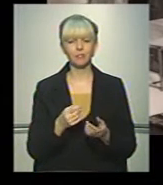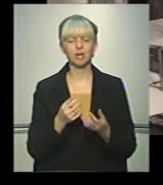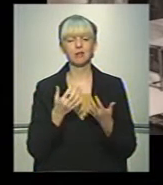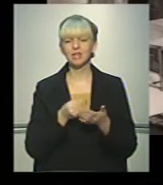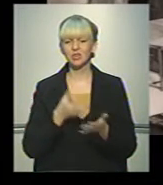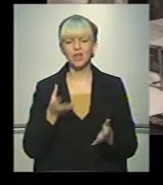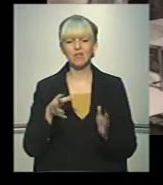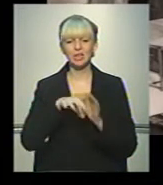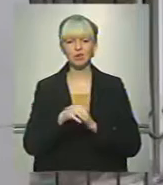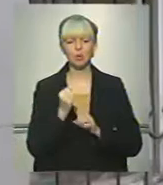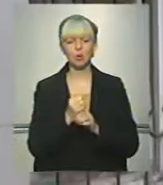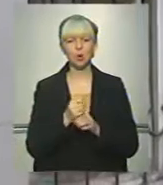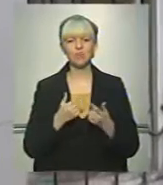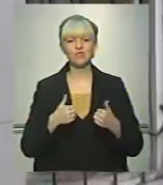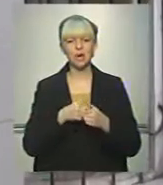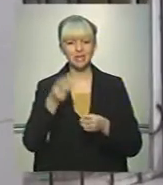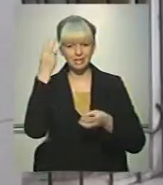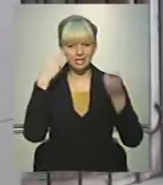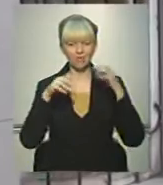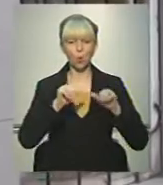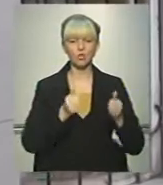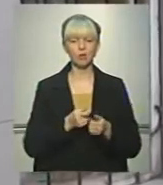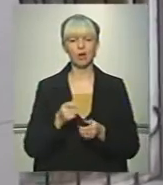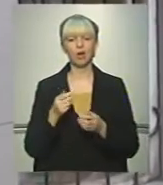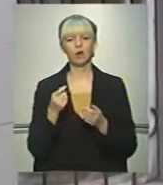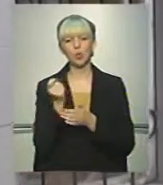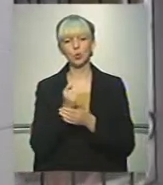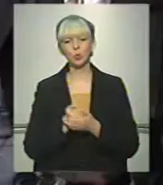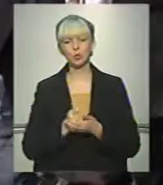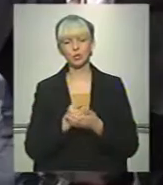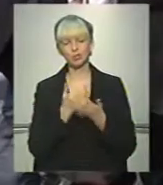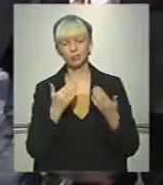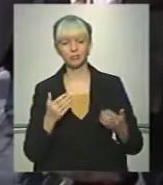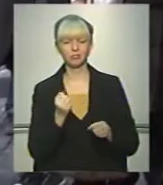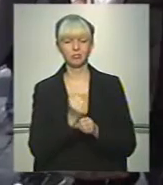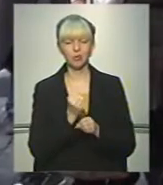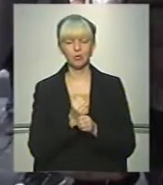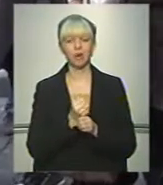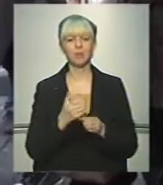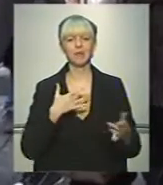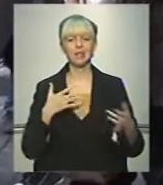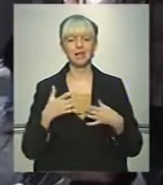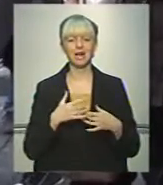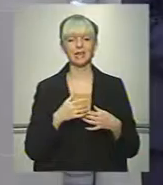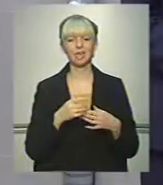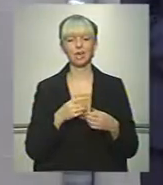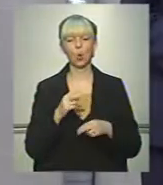митцем зроблений і у сфері дизайну. Він оформлював художні галереї, салони та розробляв театральні конструкції.